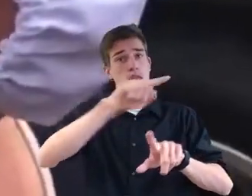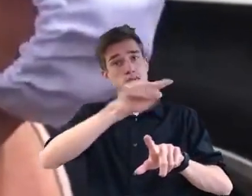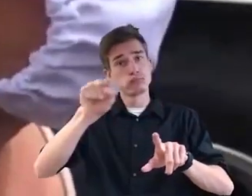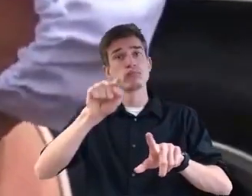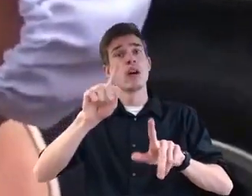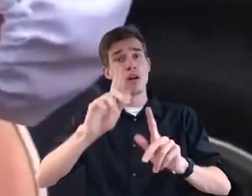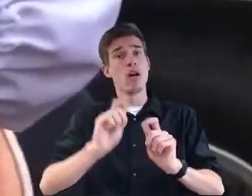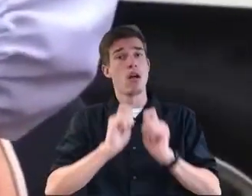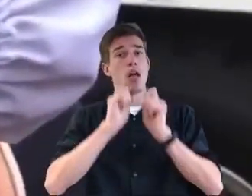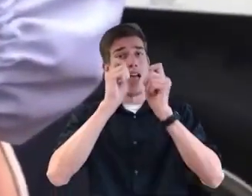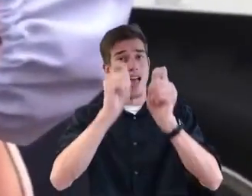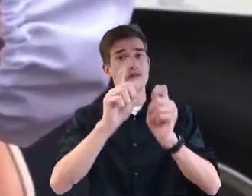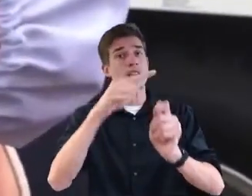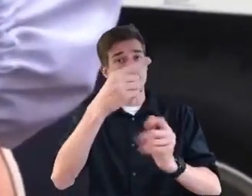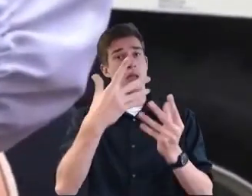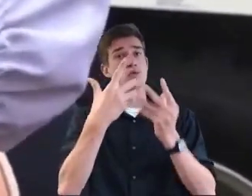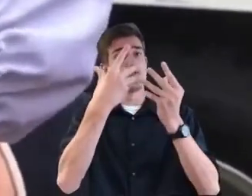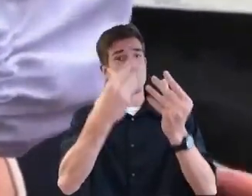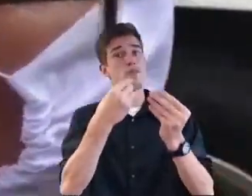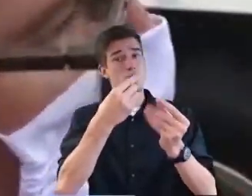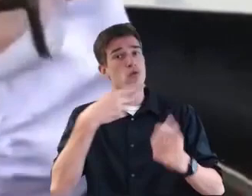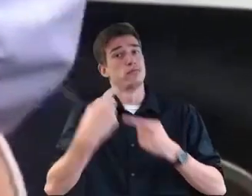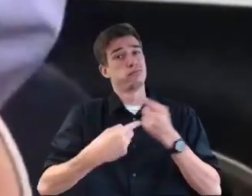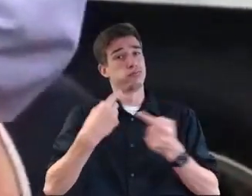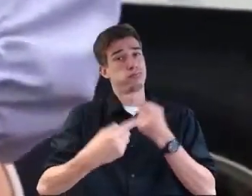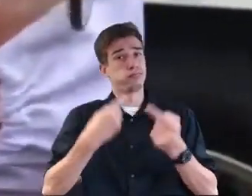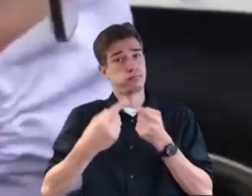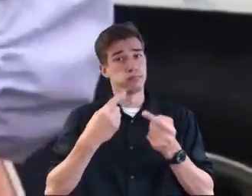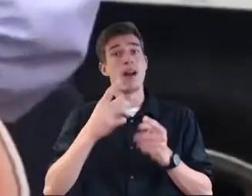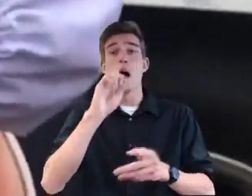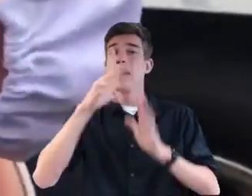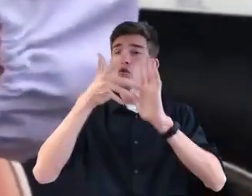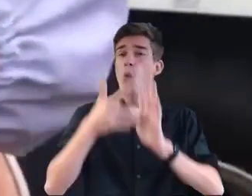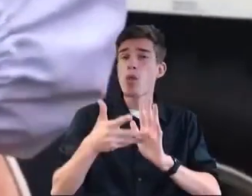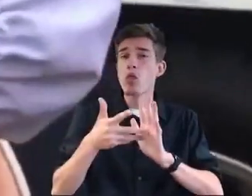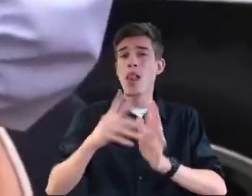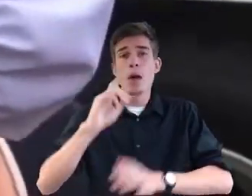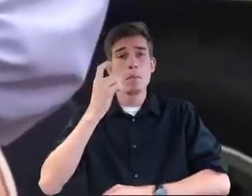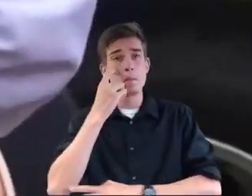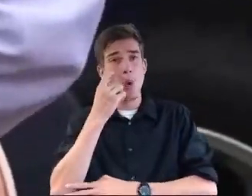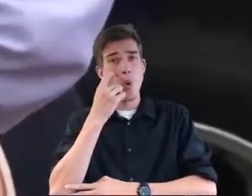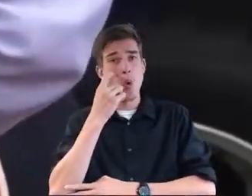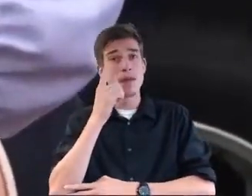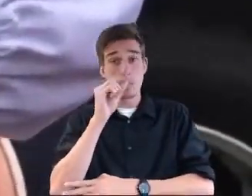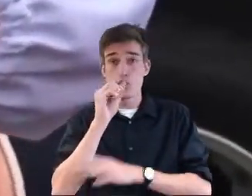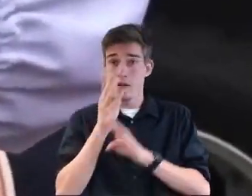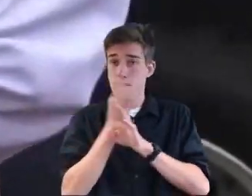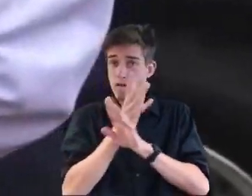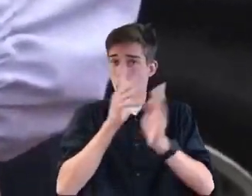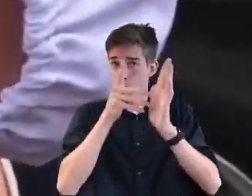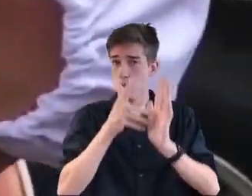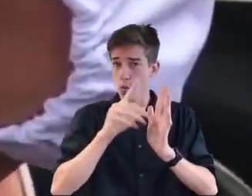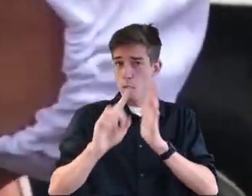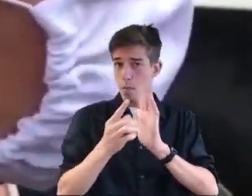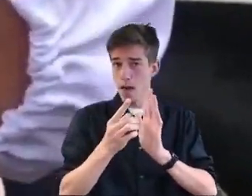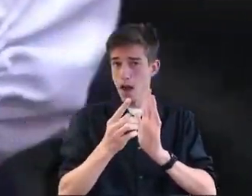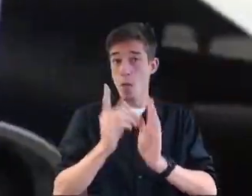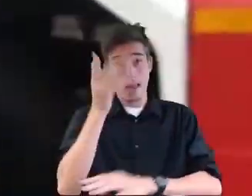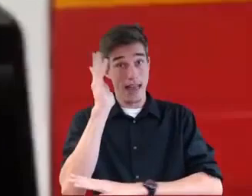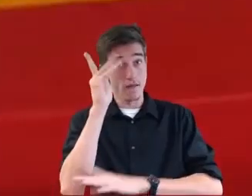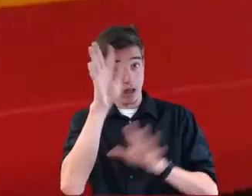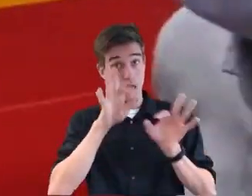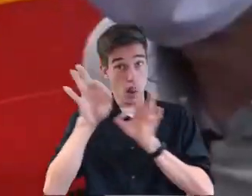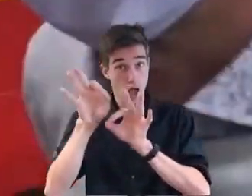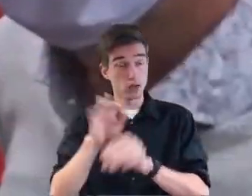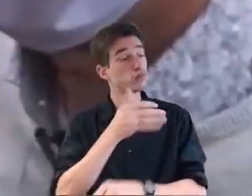der dieses Fahrzeug entwickelt. Aber diese Kontrollen, die Erprobungen etc., die finden auch noch statt. Aber das wird auch vom Referat